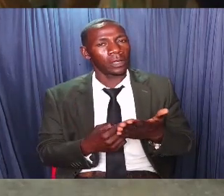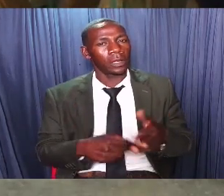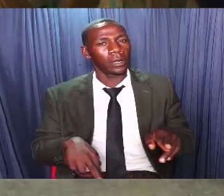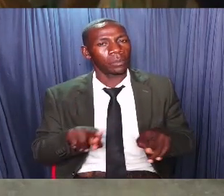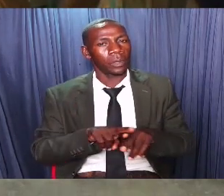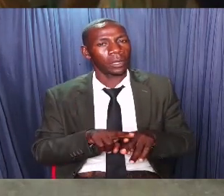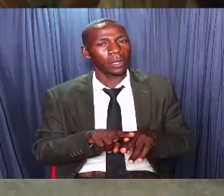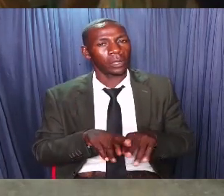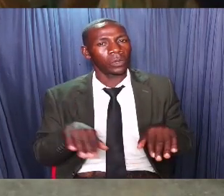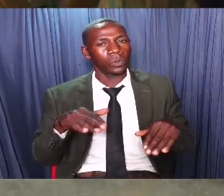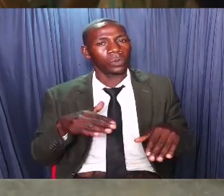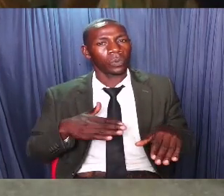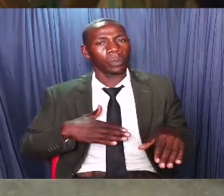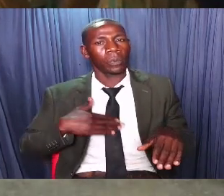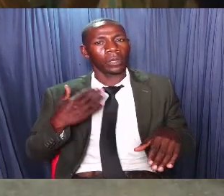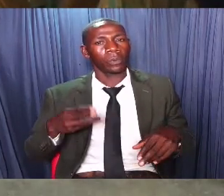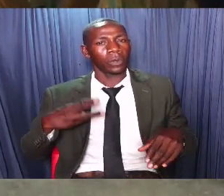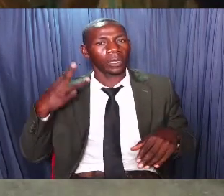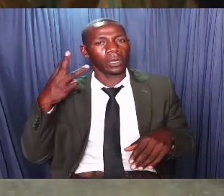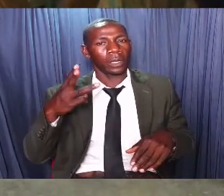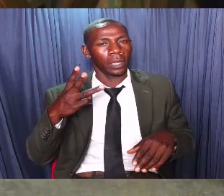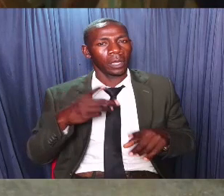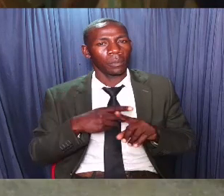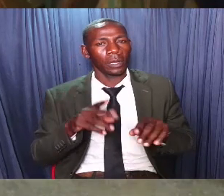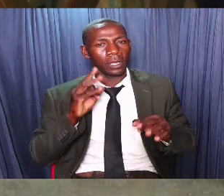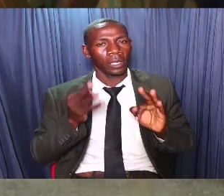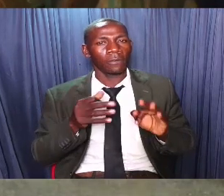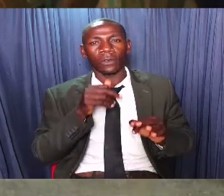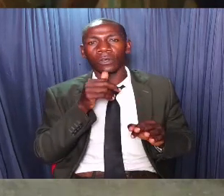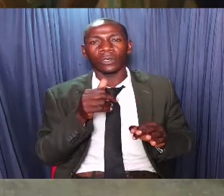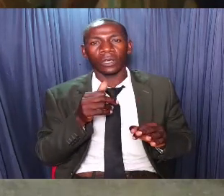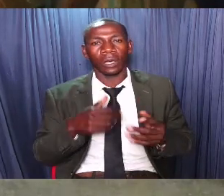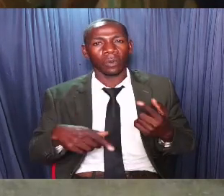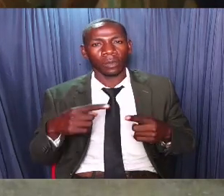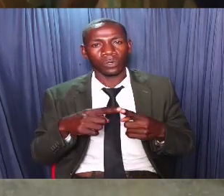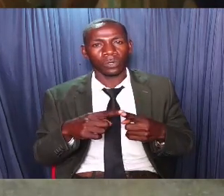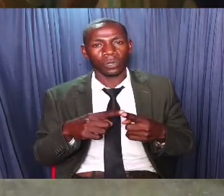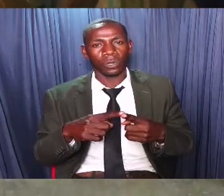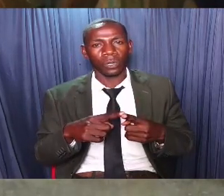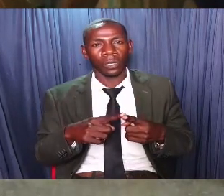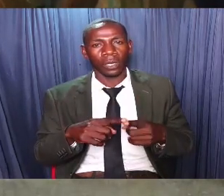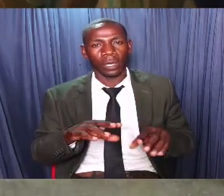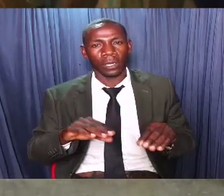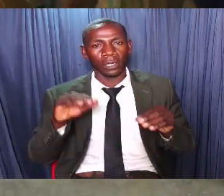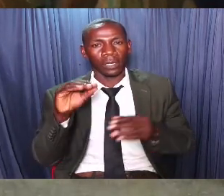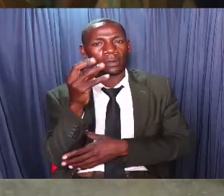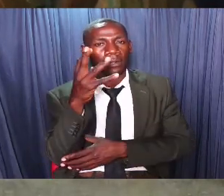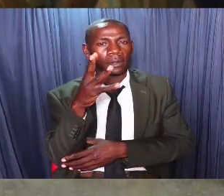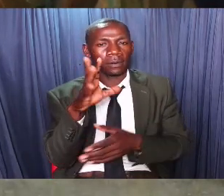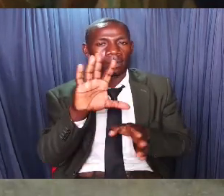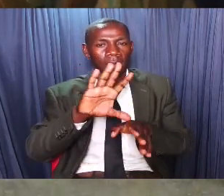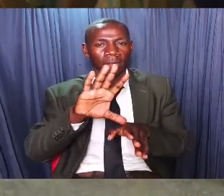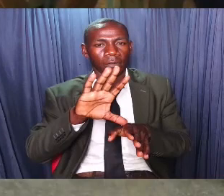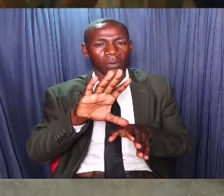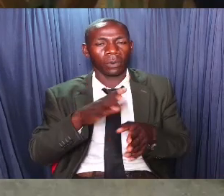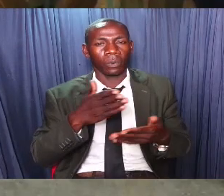ukatubu, ukayafanya matendo ya kwanza. Lakini usipofanya hivyo naja kwako. Nami nitakiondoa kinara chako